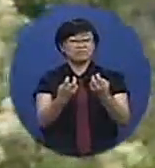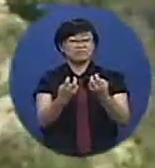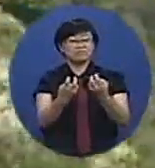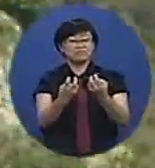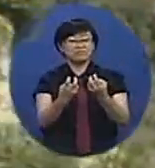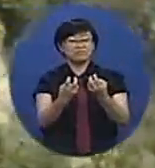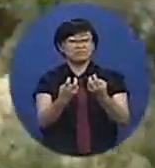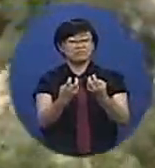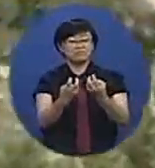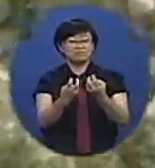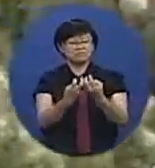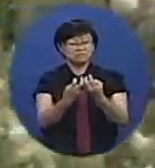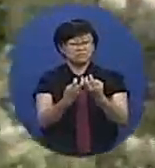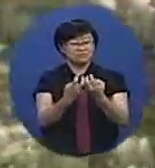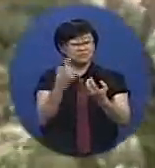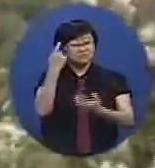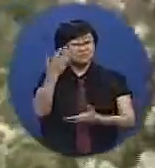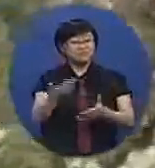하겠소.